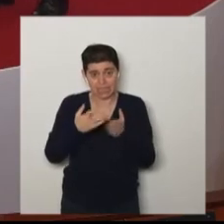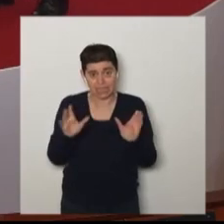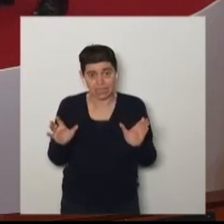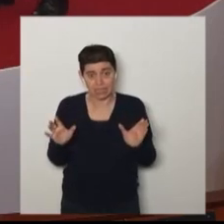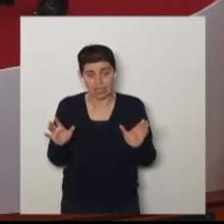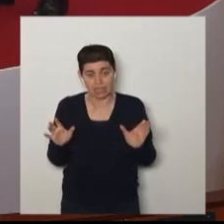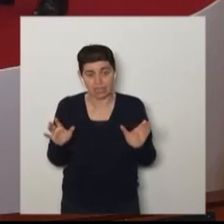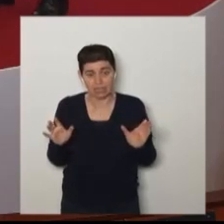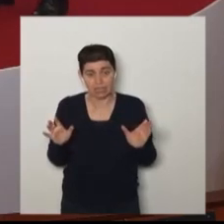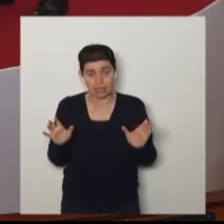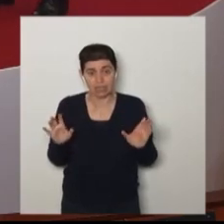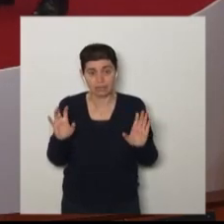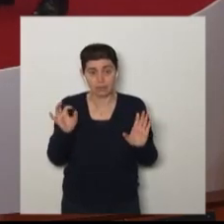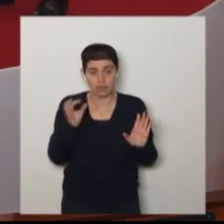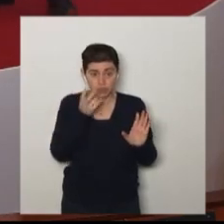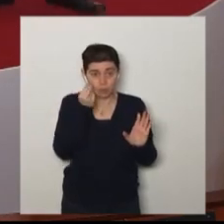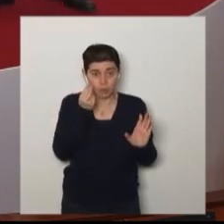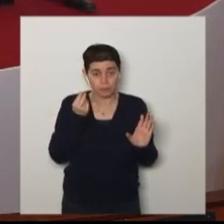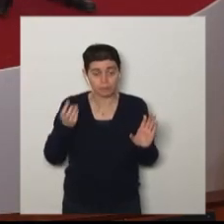Trade union. Je comprends.